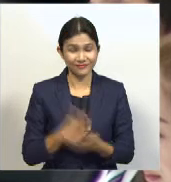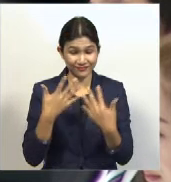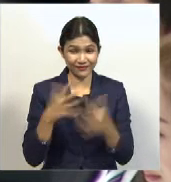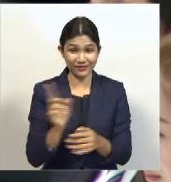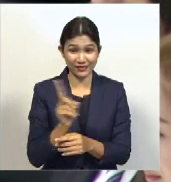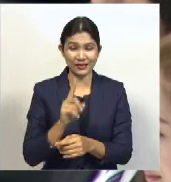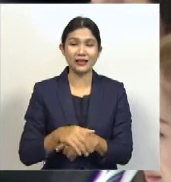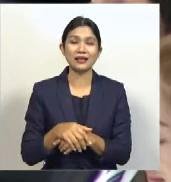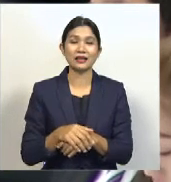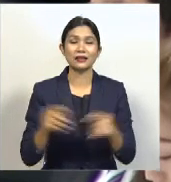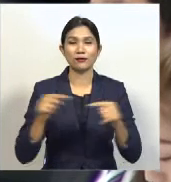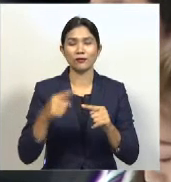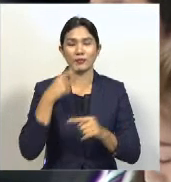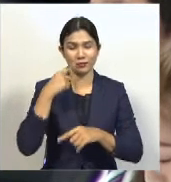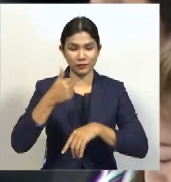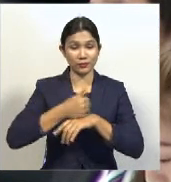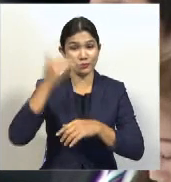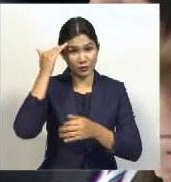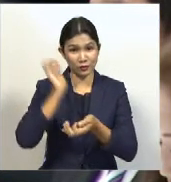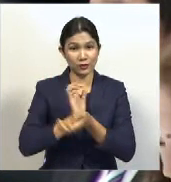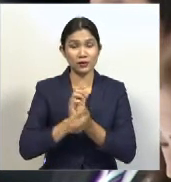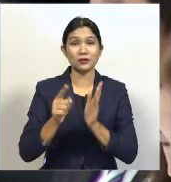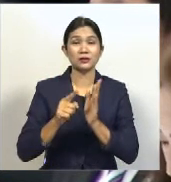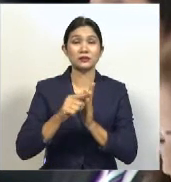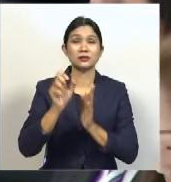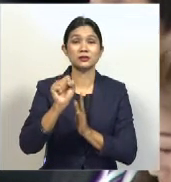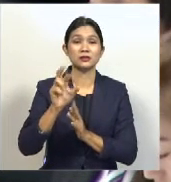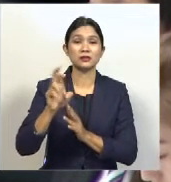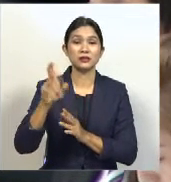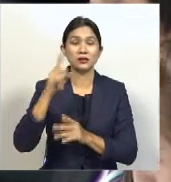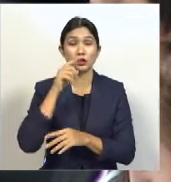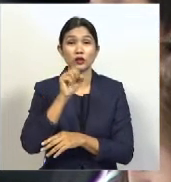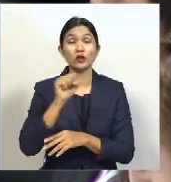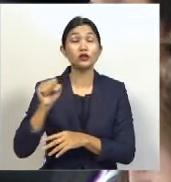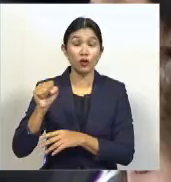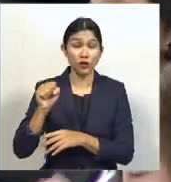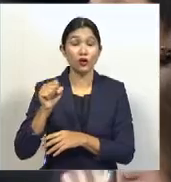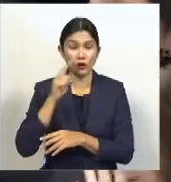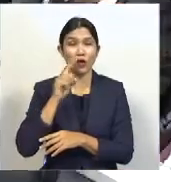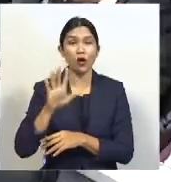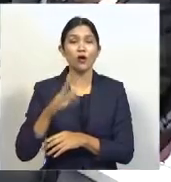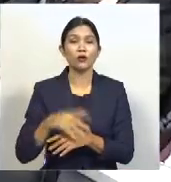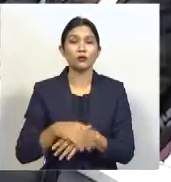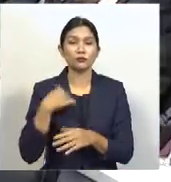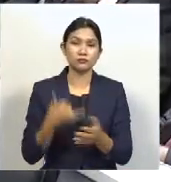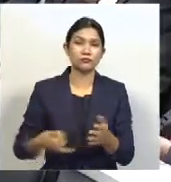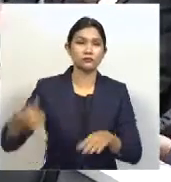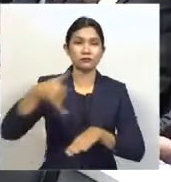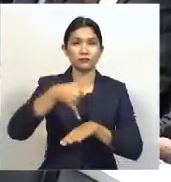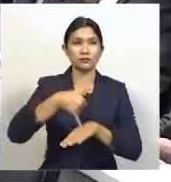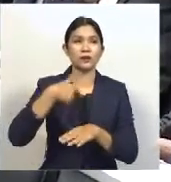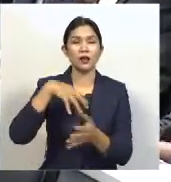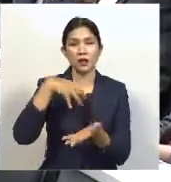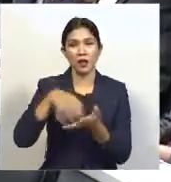จากนั้นค่ะพลตำรวจเอกเสรีพิสุทธิ์เตมียเวสสสบัญชีรายชื่อและหัวหน้าพรรคเสรีรวมไทยก็ได้ลุกขึ้น